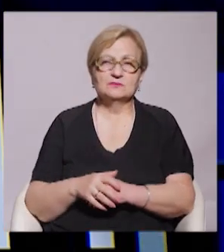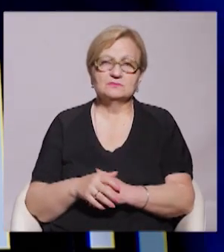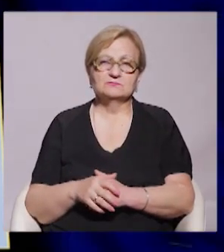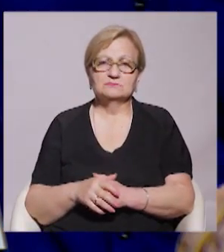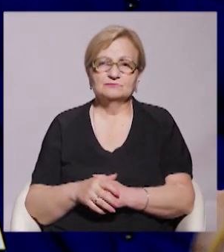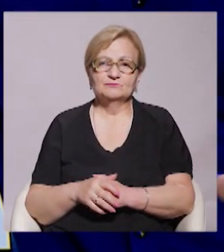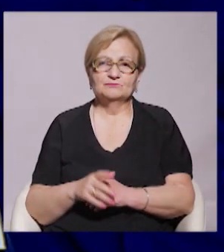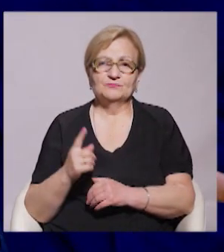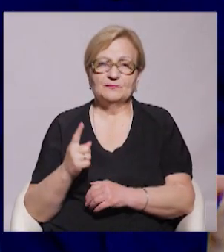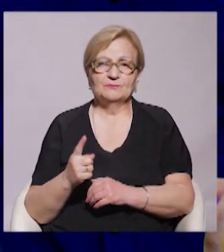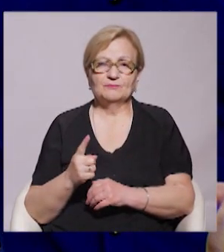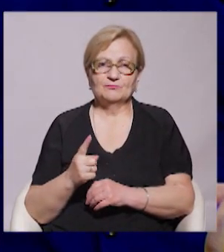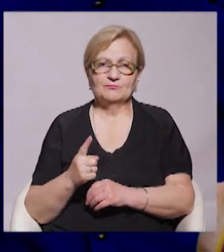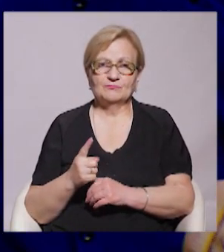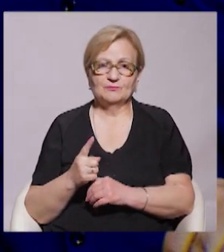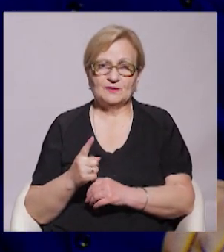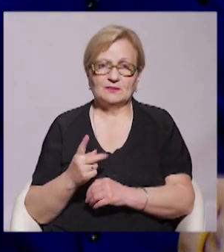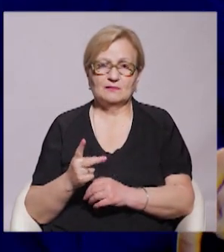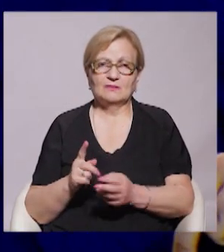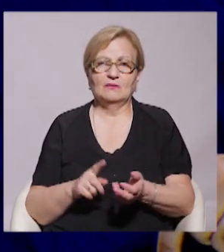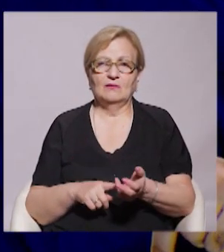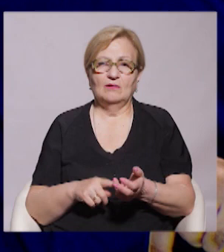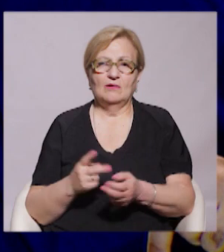გადავამოწმოთ ორიანები 1